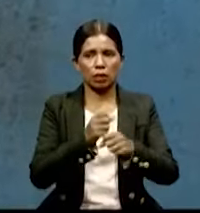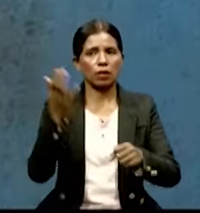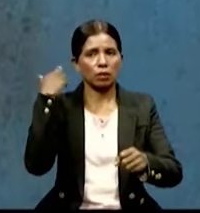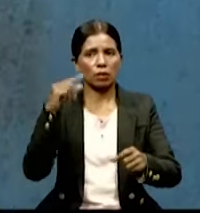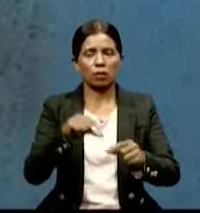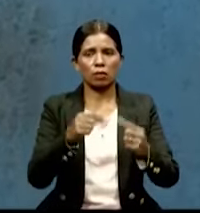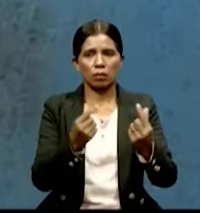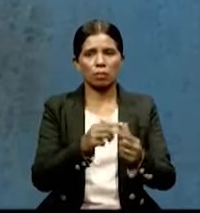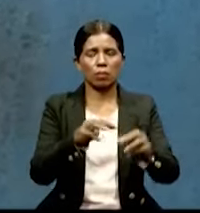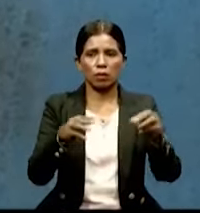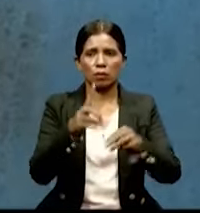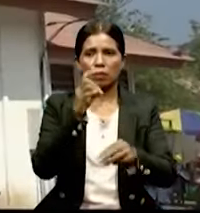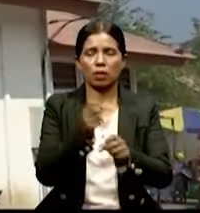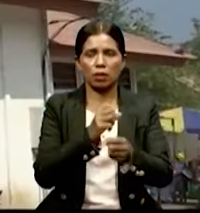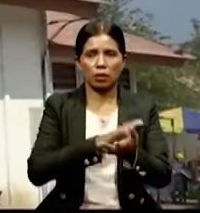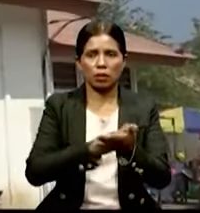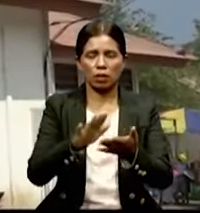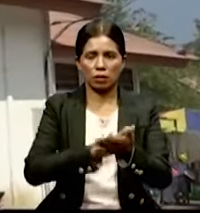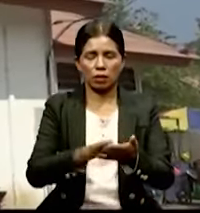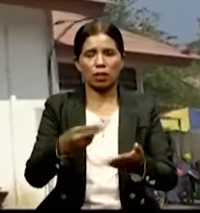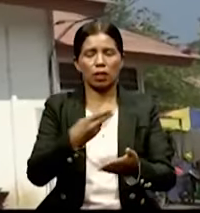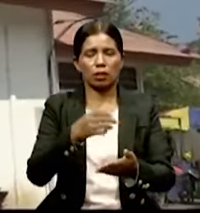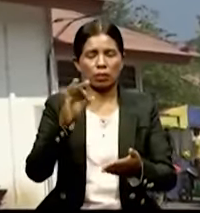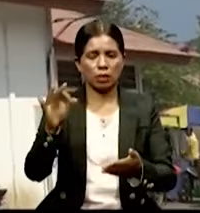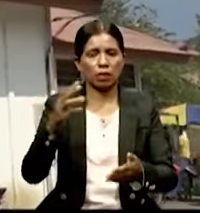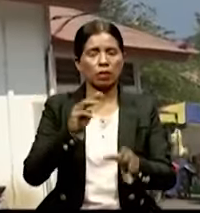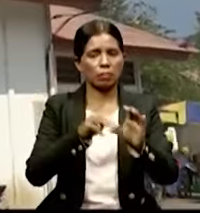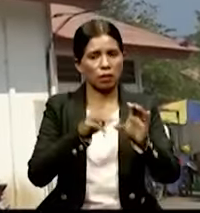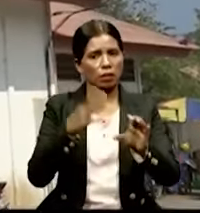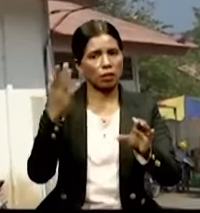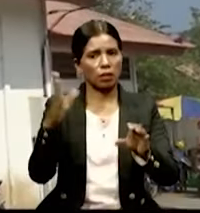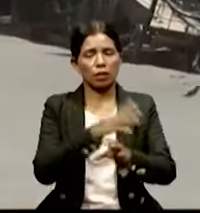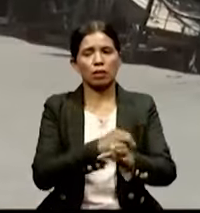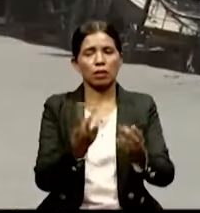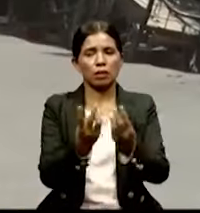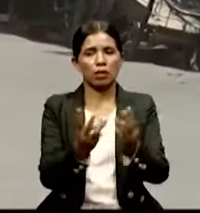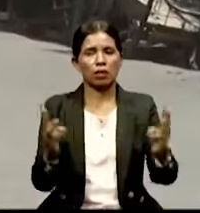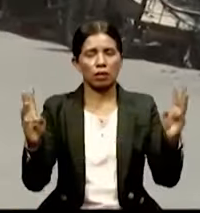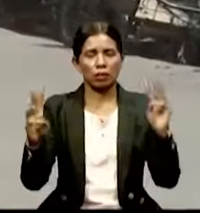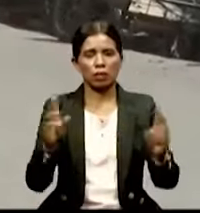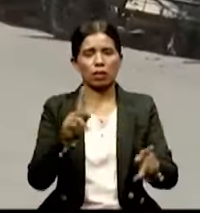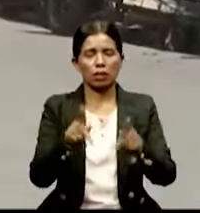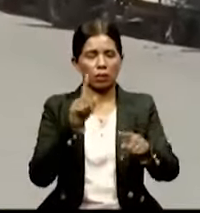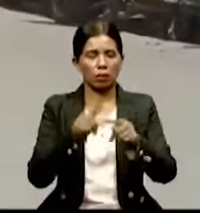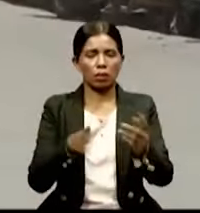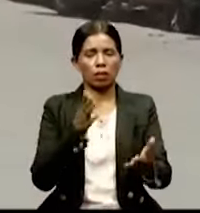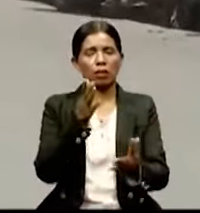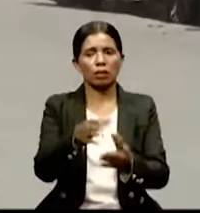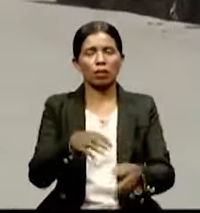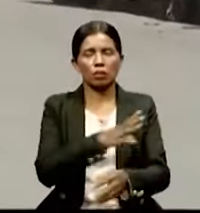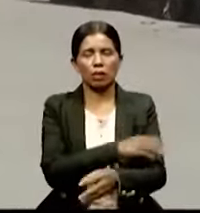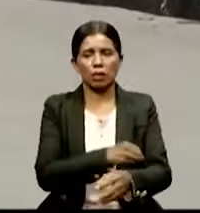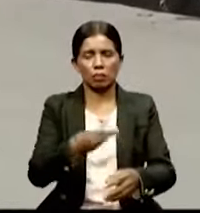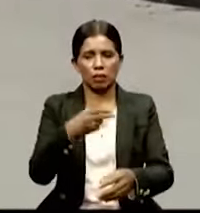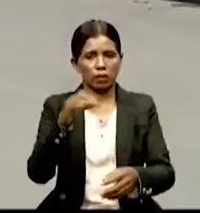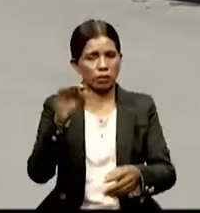di stang municipio dili halona limpeza ba haris fatin sira ia mercado refere no diding metin ho di prevene e malabele so e foer arbiro